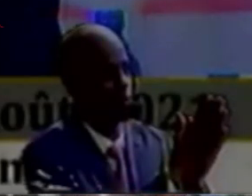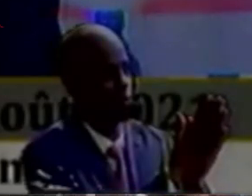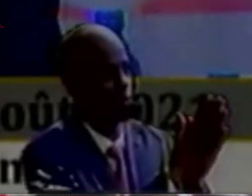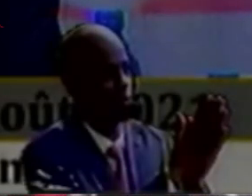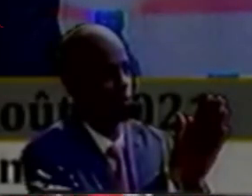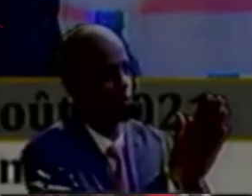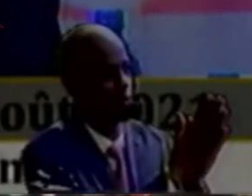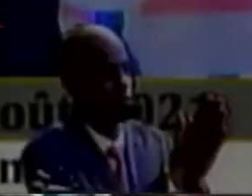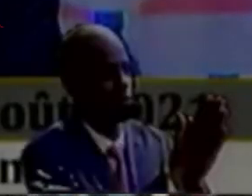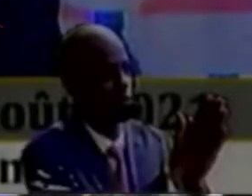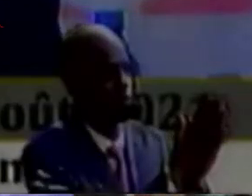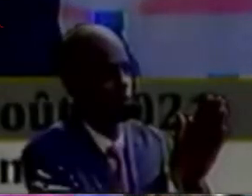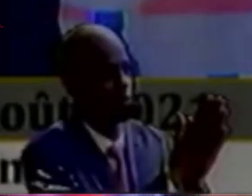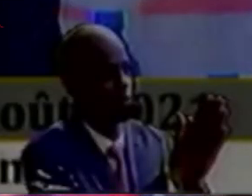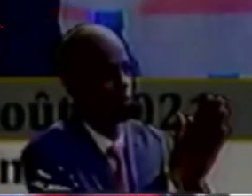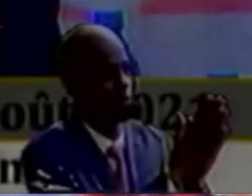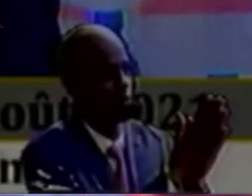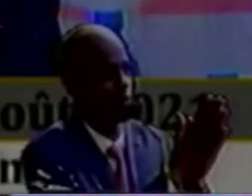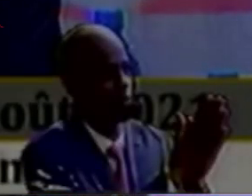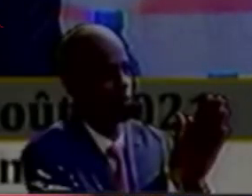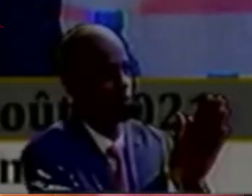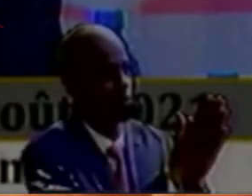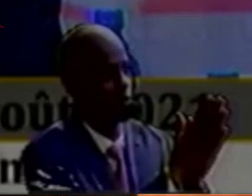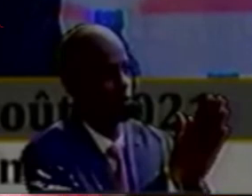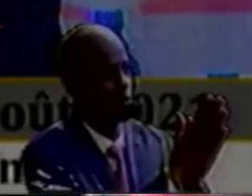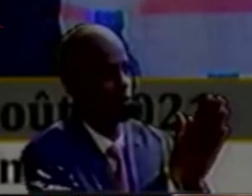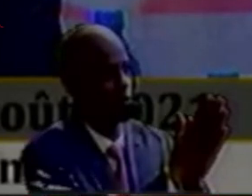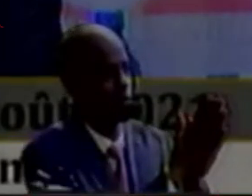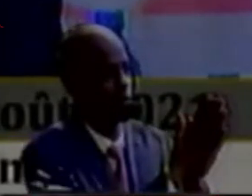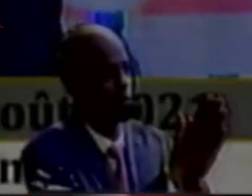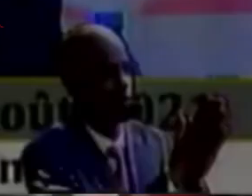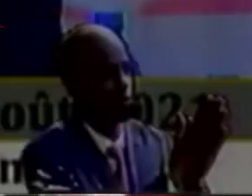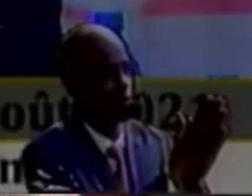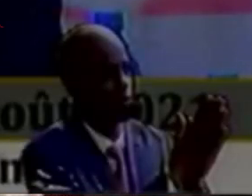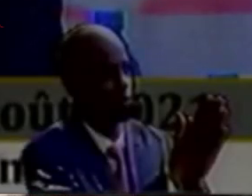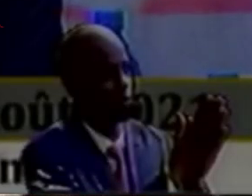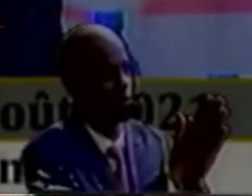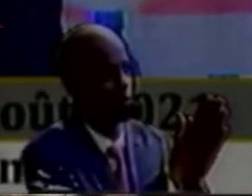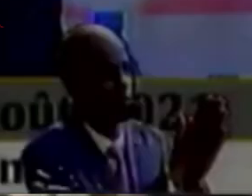désignés à faire partie du comité de pilotage technique du PDNA.